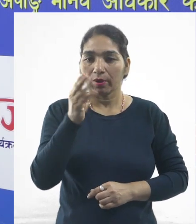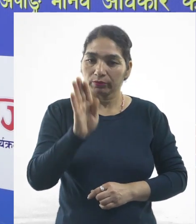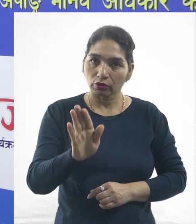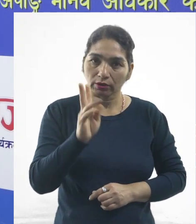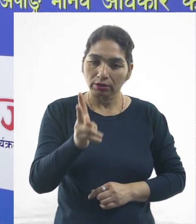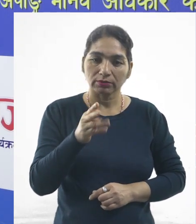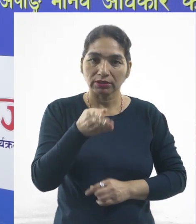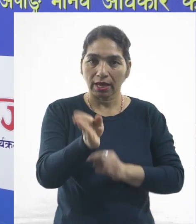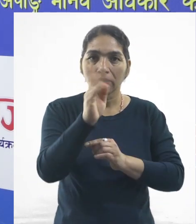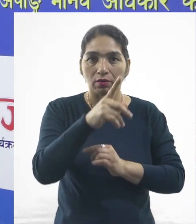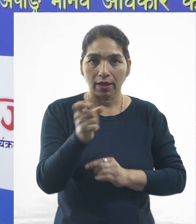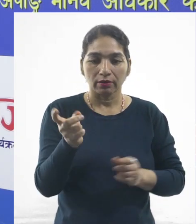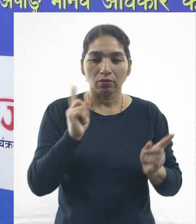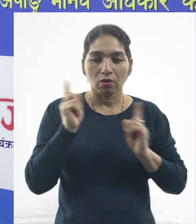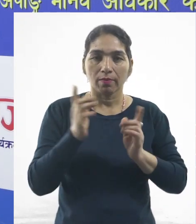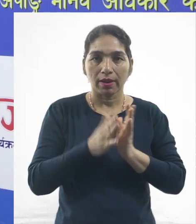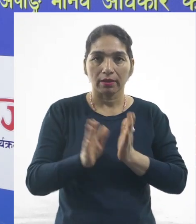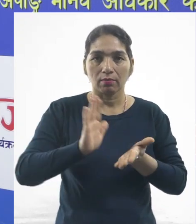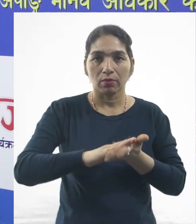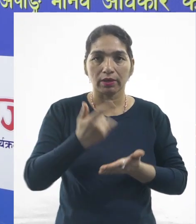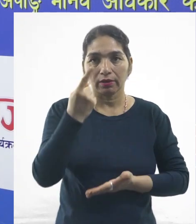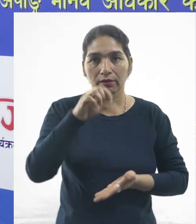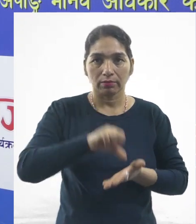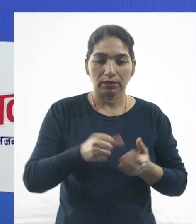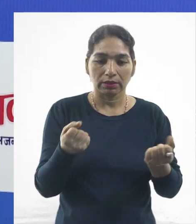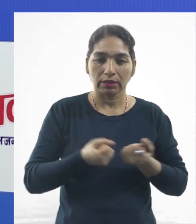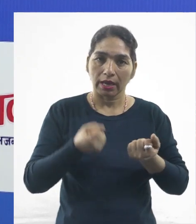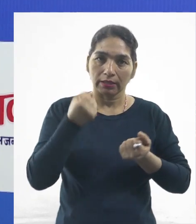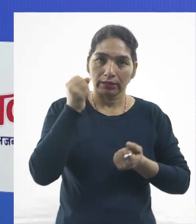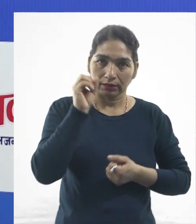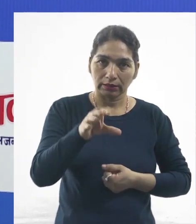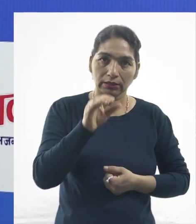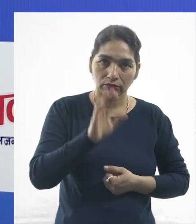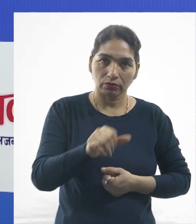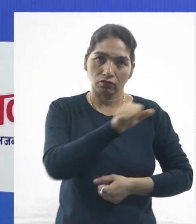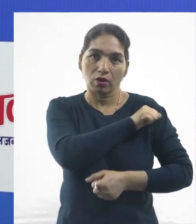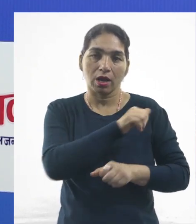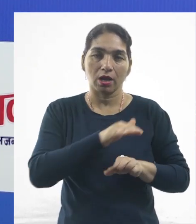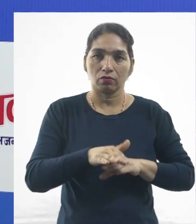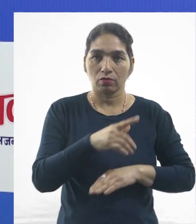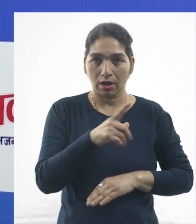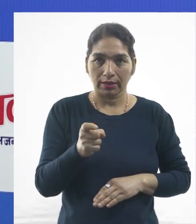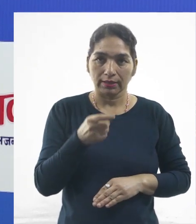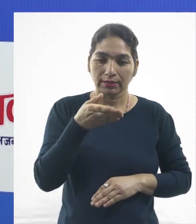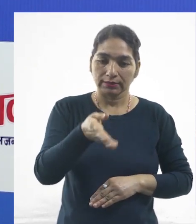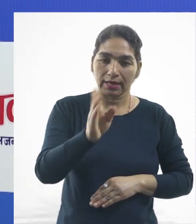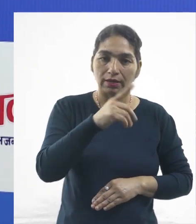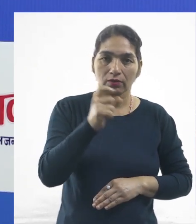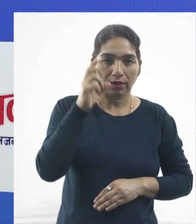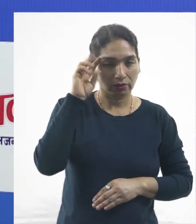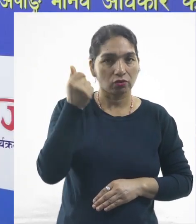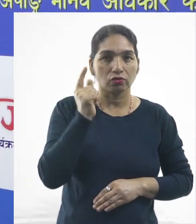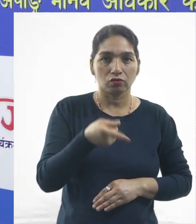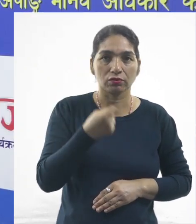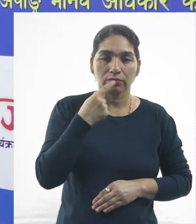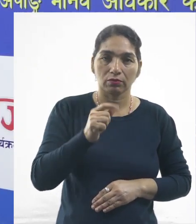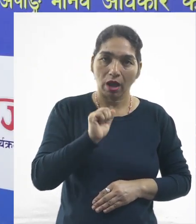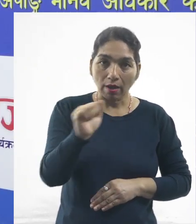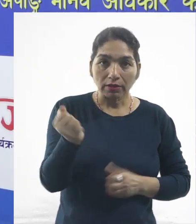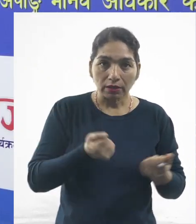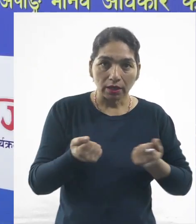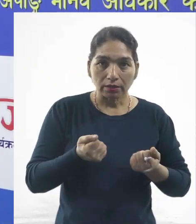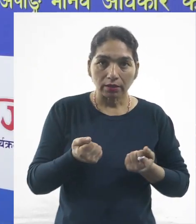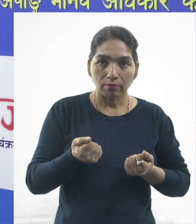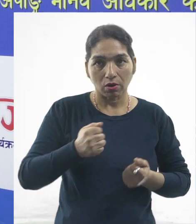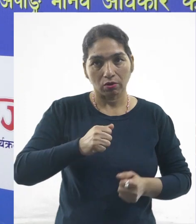मैले नगरपालिकाबाट महिनाको एक फेरा गाडी उपलब्ध गराइदिएको छ उहाँहरूलाई त्यहाँ जानलाई सहज होस् भन्ने आफ्नै गाडी मेरो